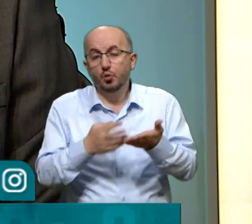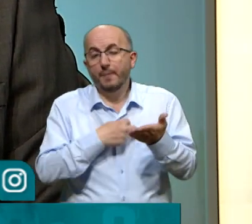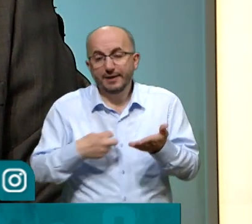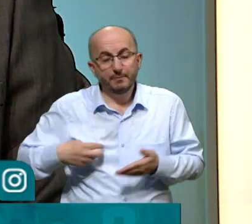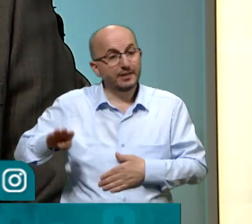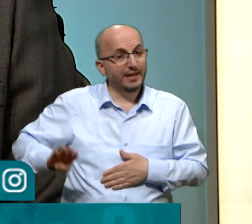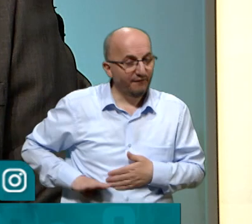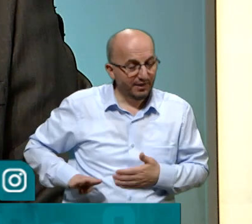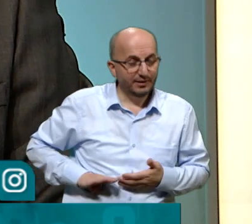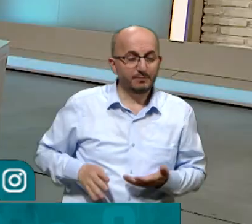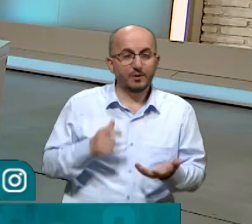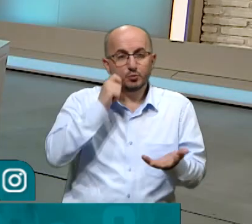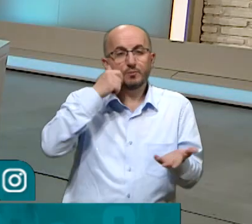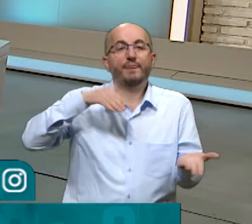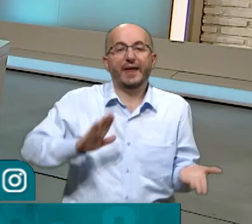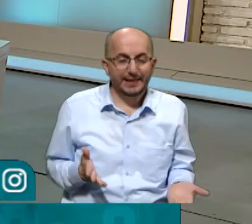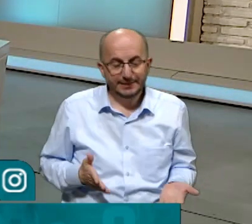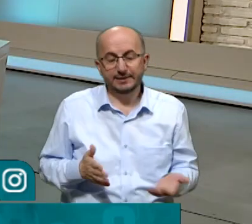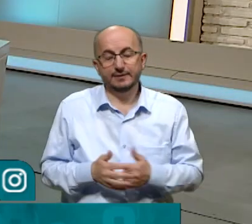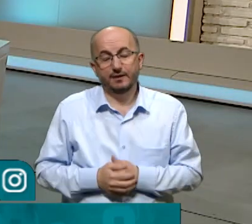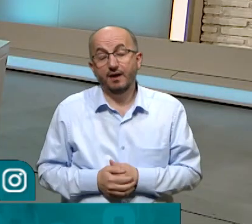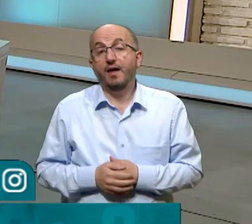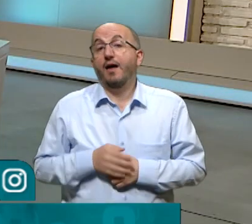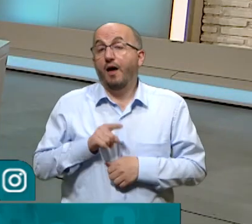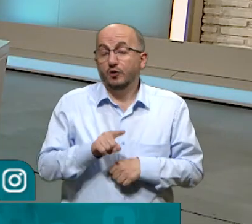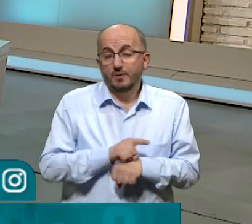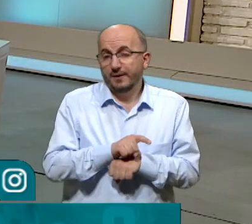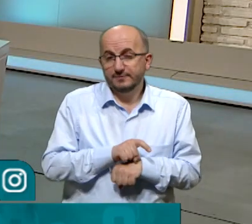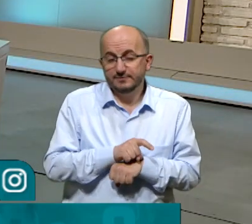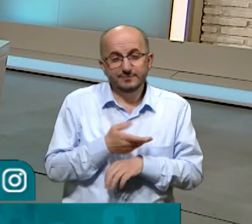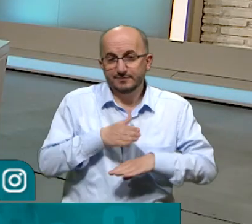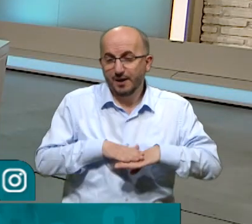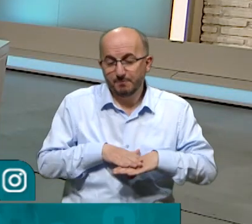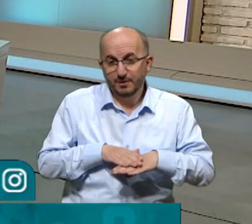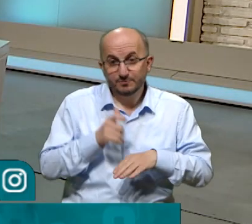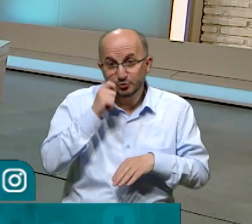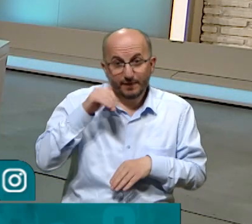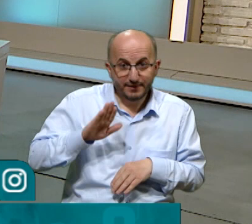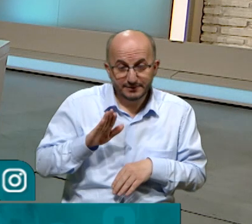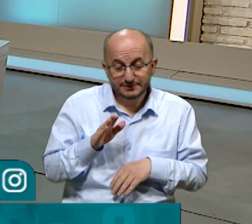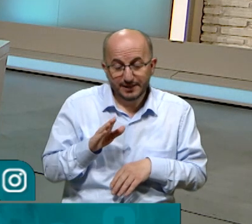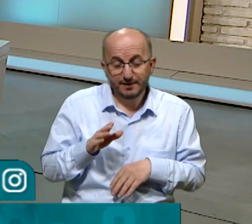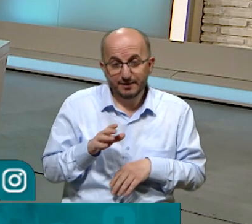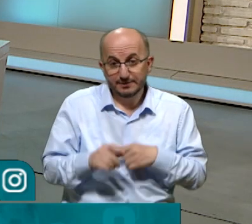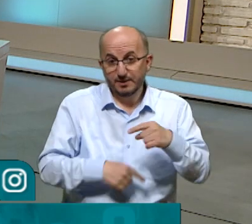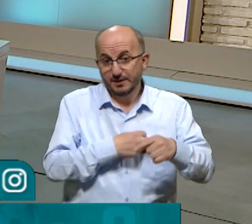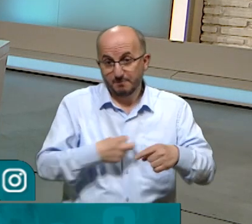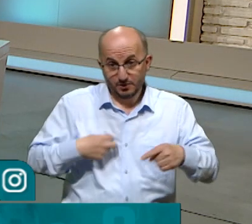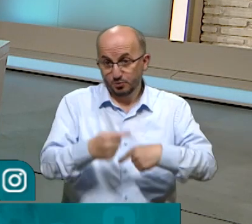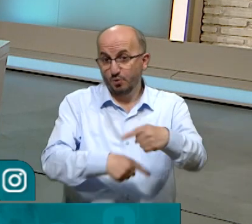evladı bile öyle değil mi müslüman değildi o zaman Ne Yapmaz Müslüman değilse bir Seyit ki